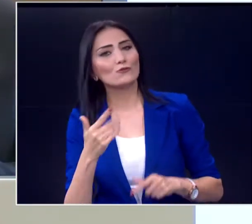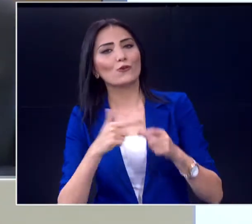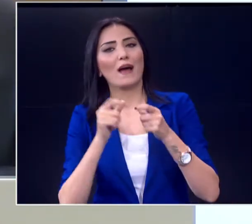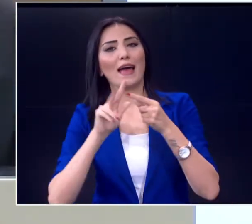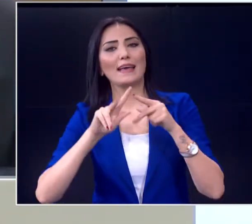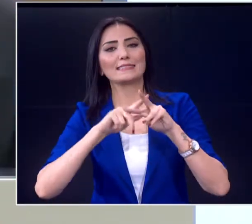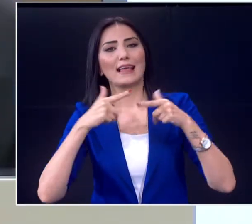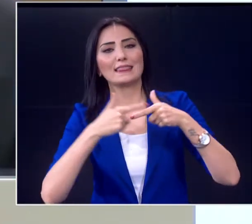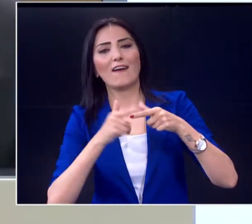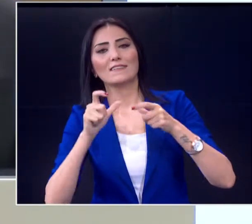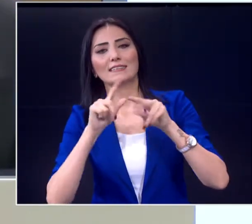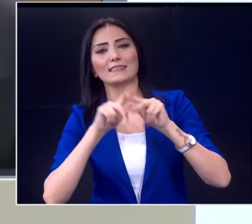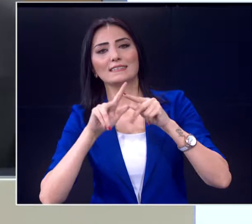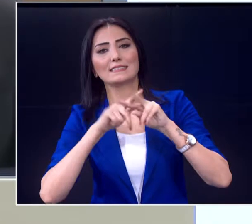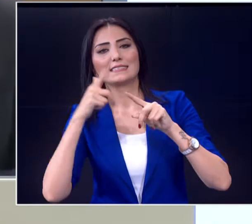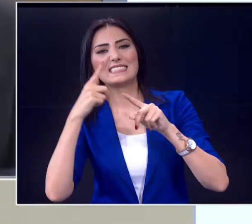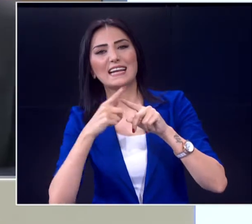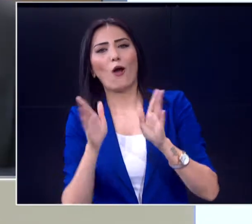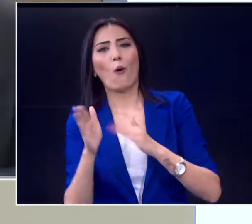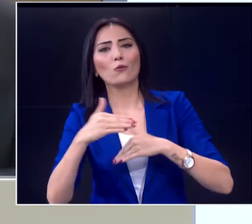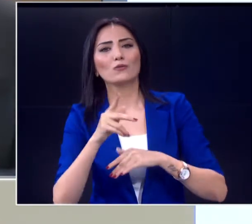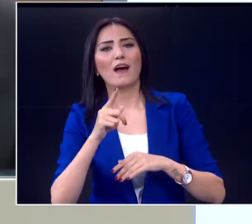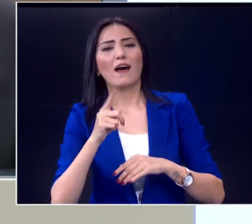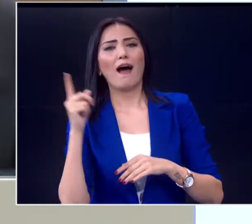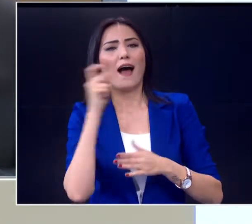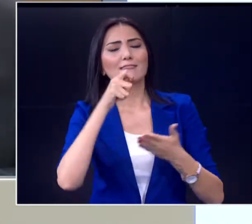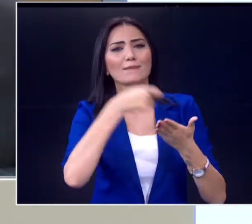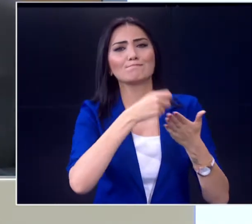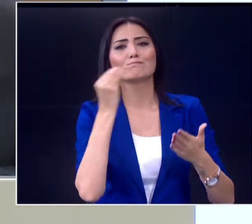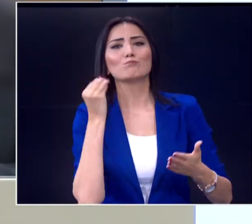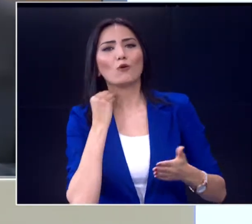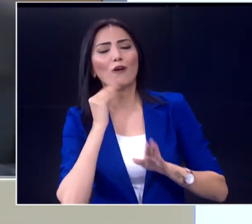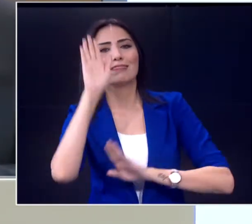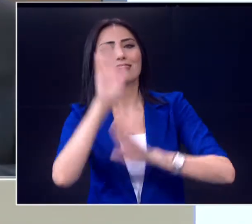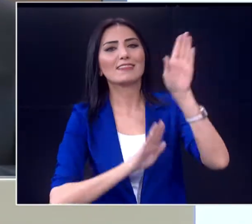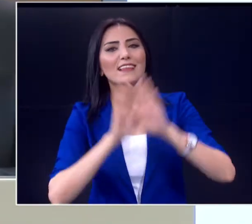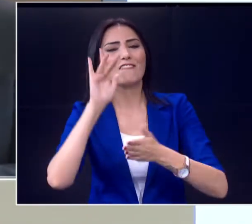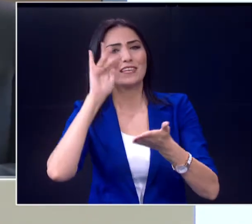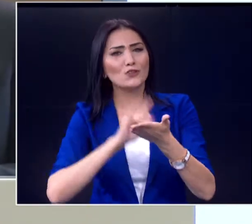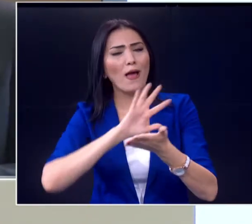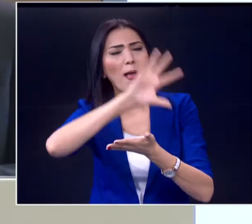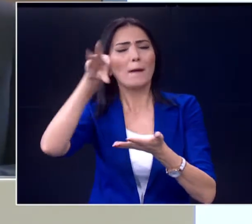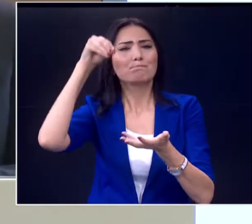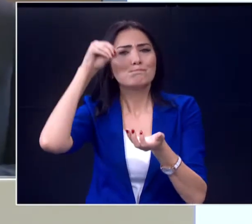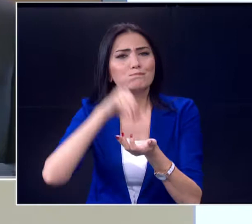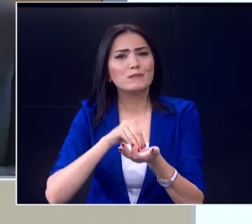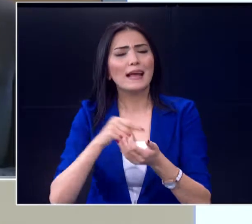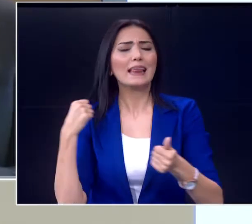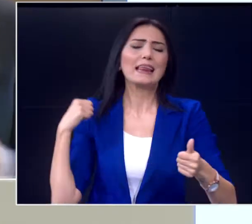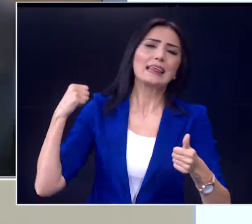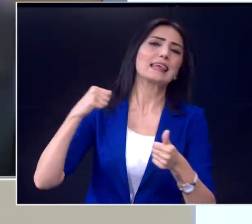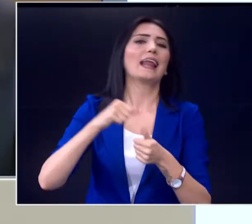esnaf sanatkarların oda aidat borçların, trafik cezalarını dahi